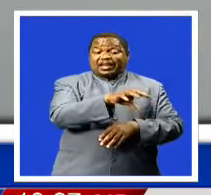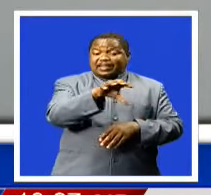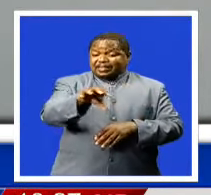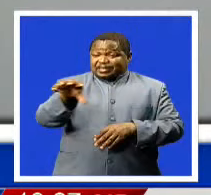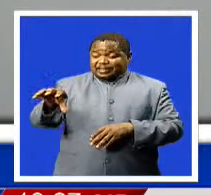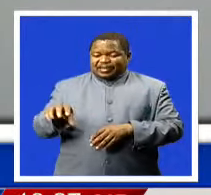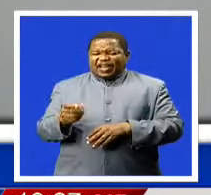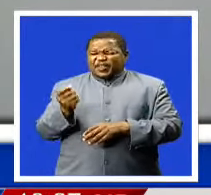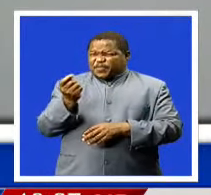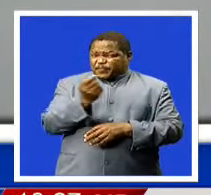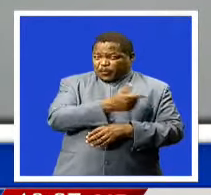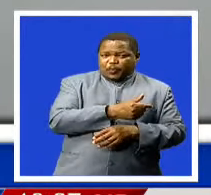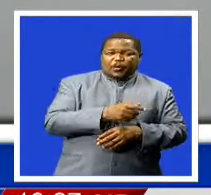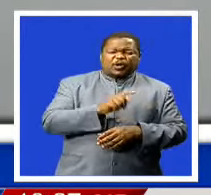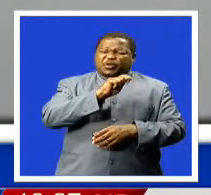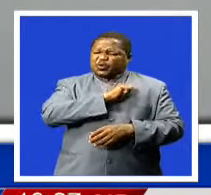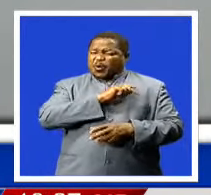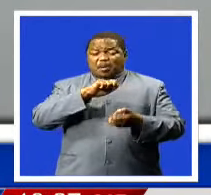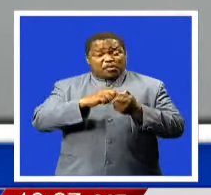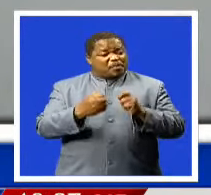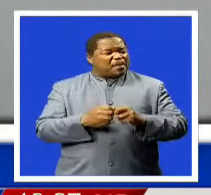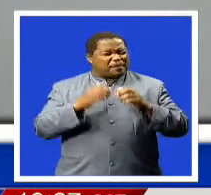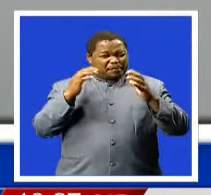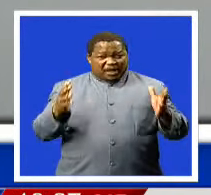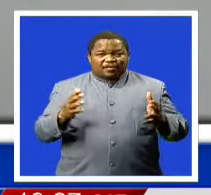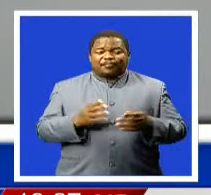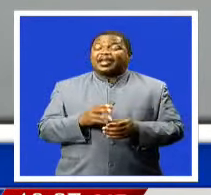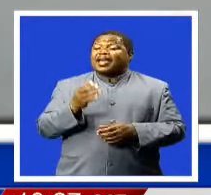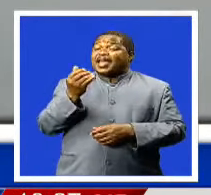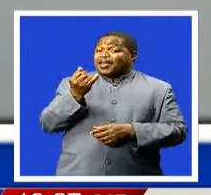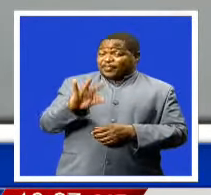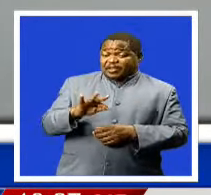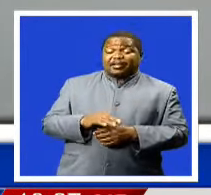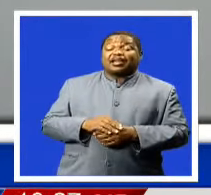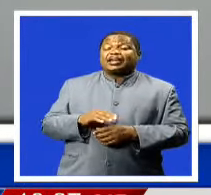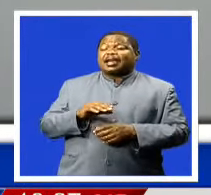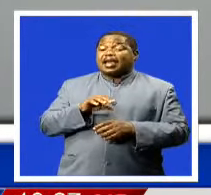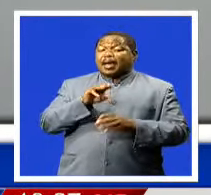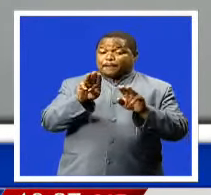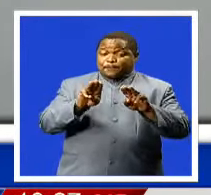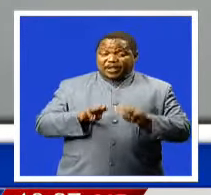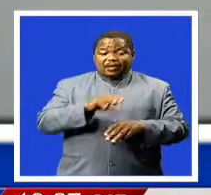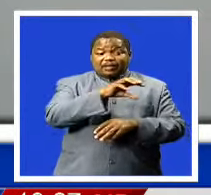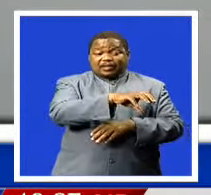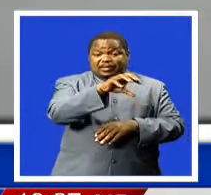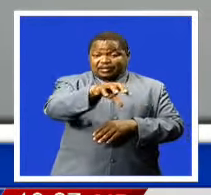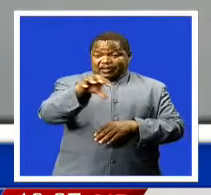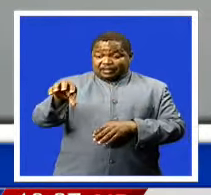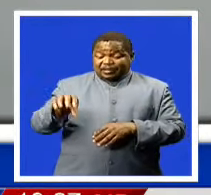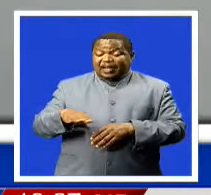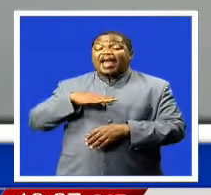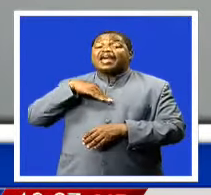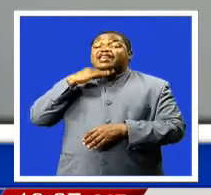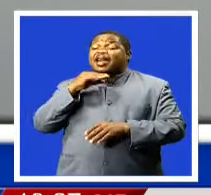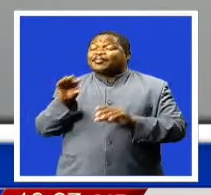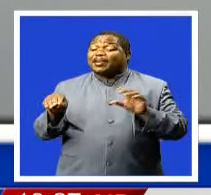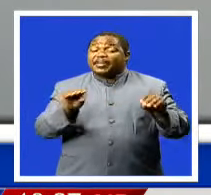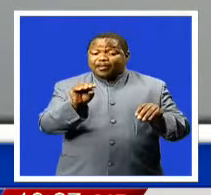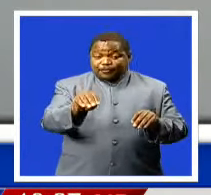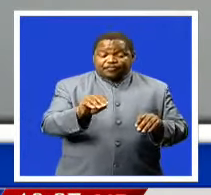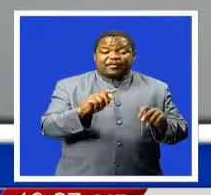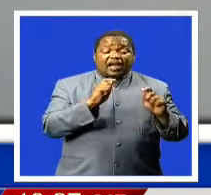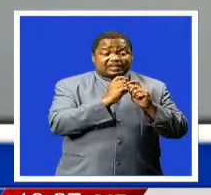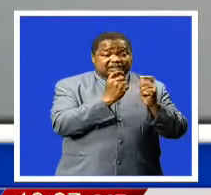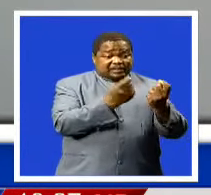kube besinawo enough. Bekulula lokuthi lama teams akhone kuyodlala siye sikhulume nga-home and away games.